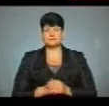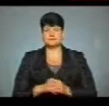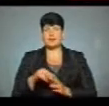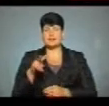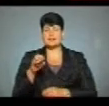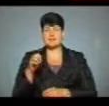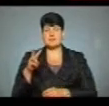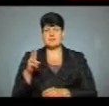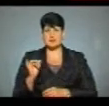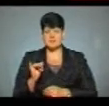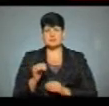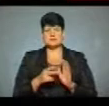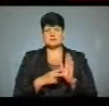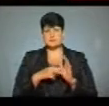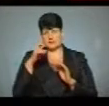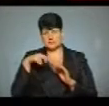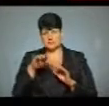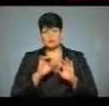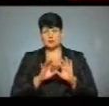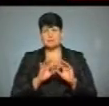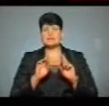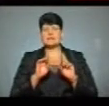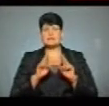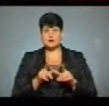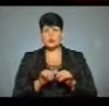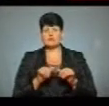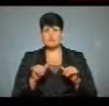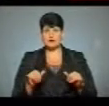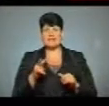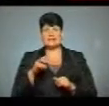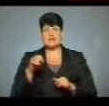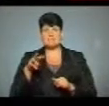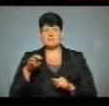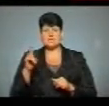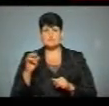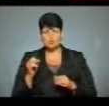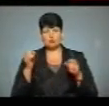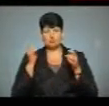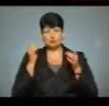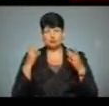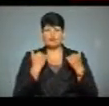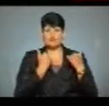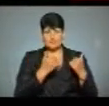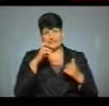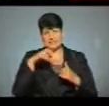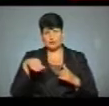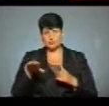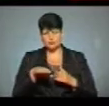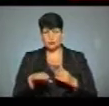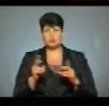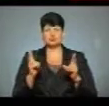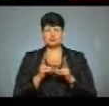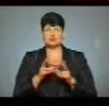семи держав у Монастириськах розповіли, як розвивають лемківську культуру у їхніх країнах. Зустріч відбулася у перший день міжнародного фестивалю